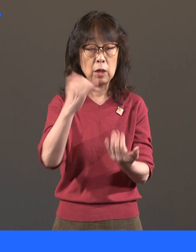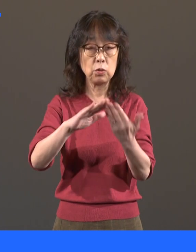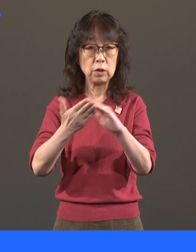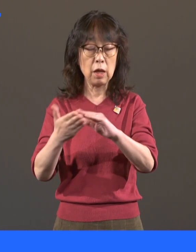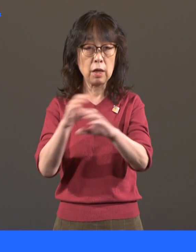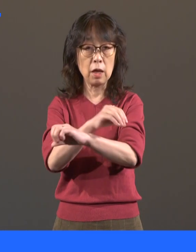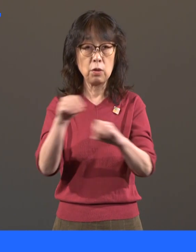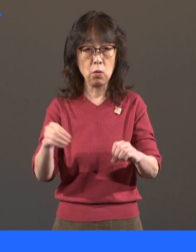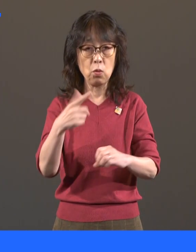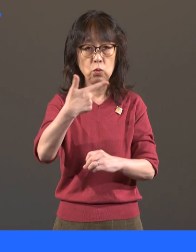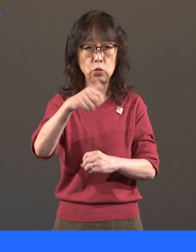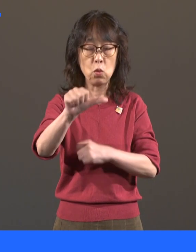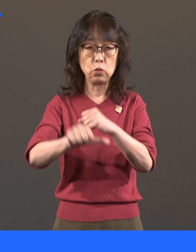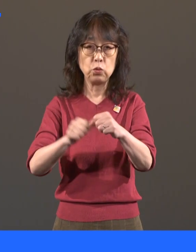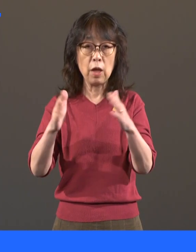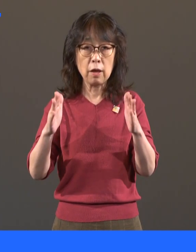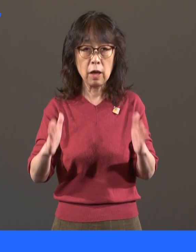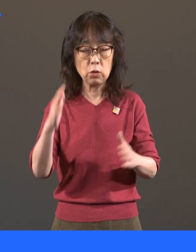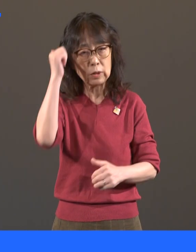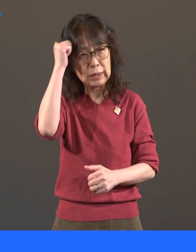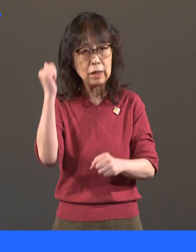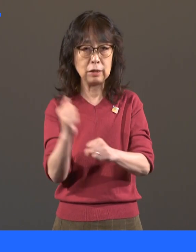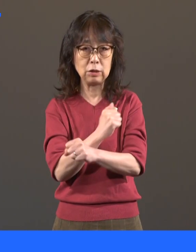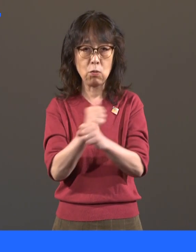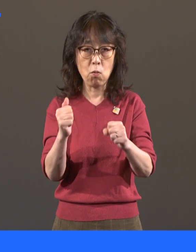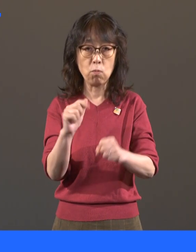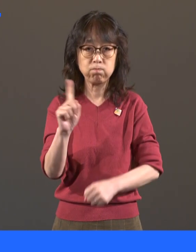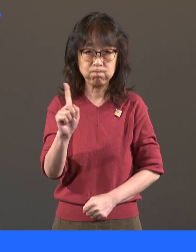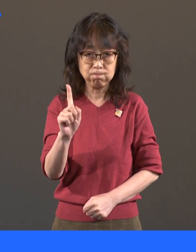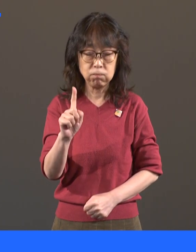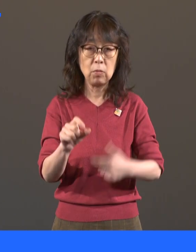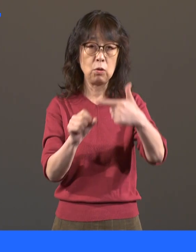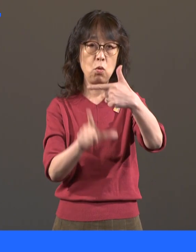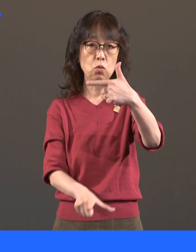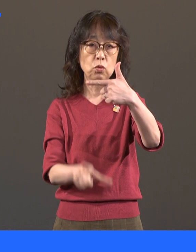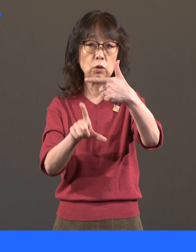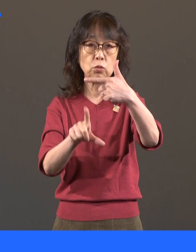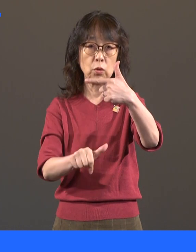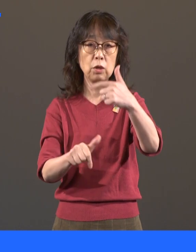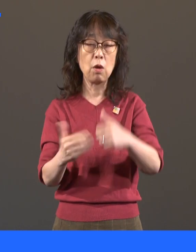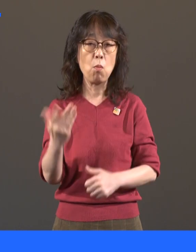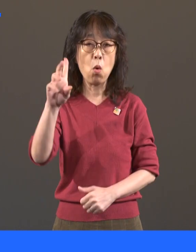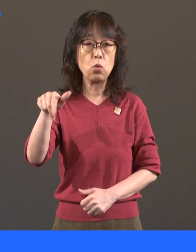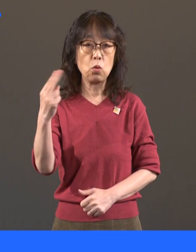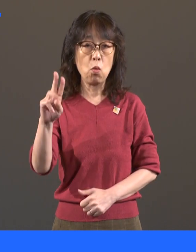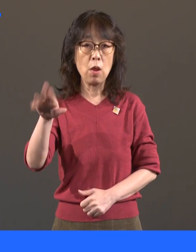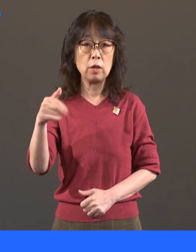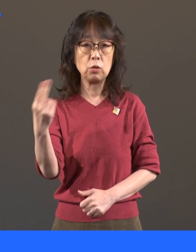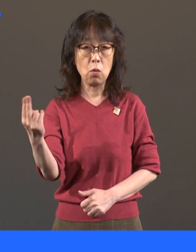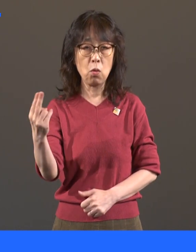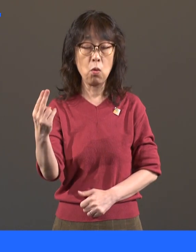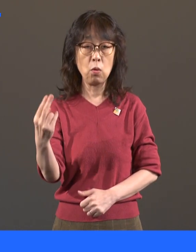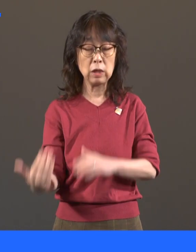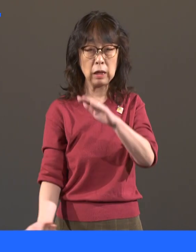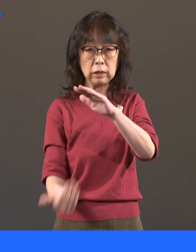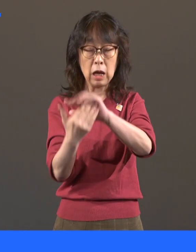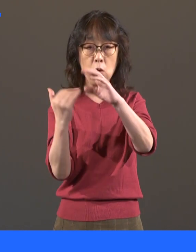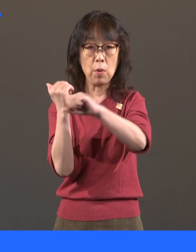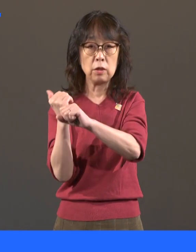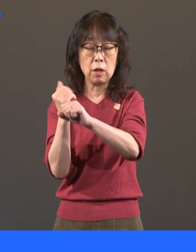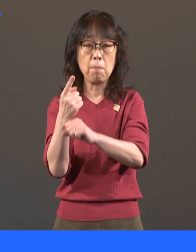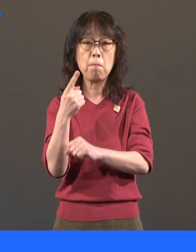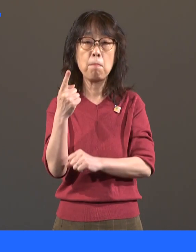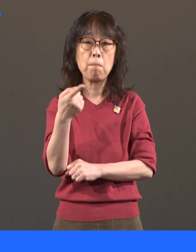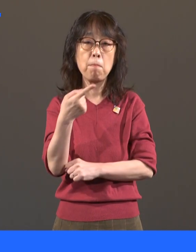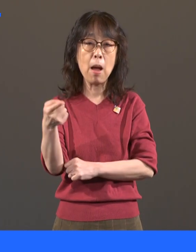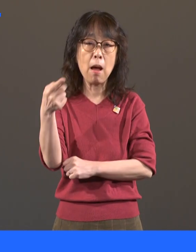65周年の記念事業といたしましてえ6月にはポートランド最大のお祭りでありますバラの